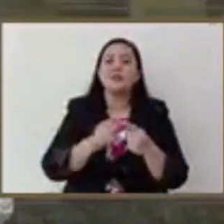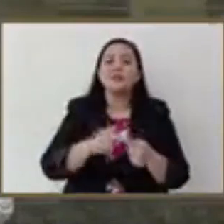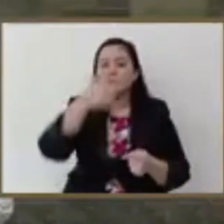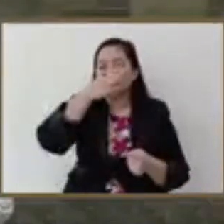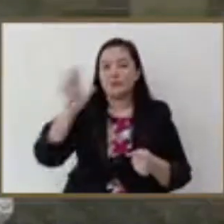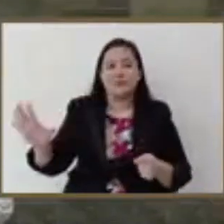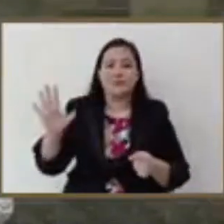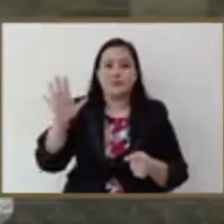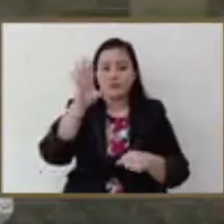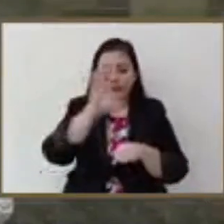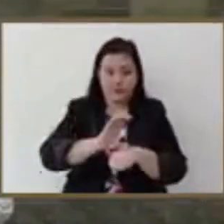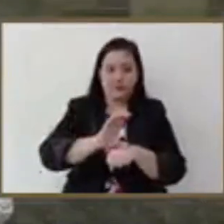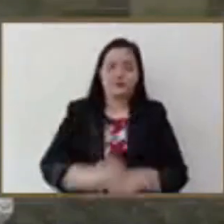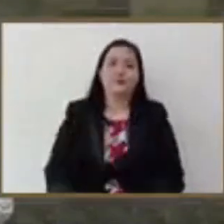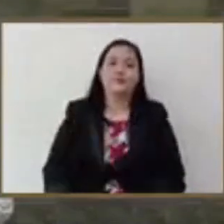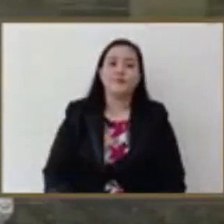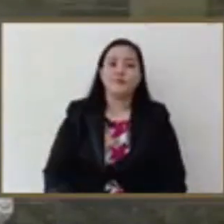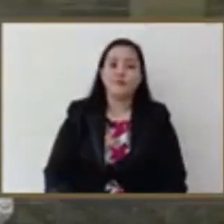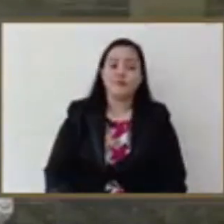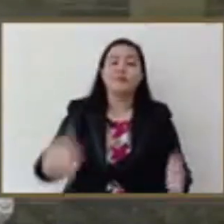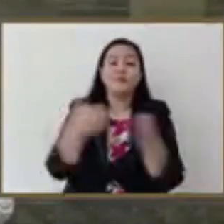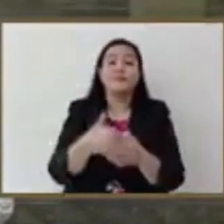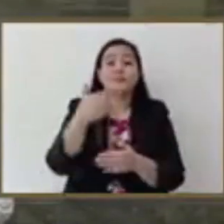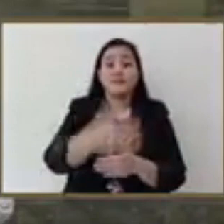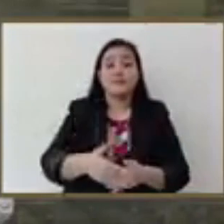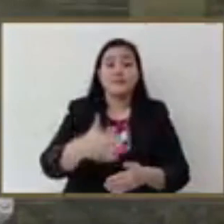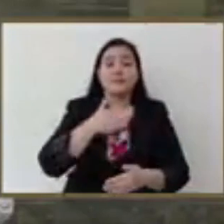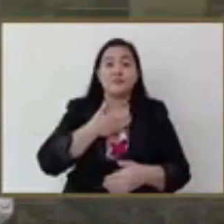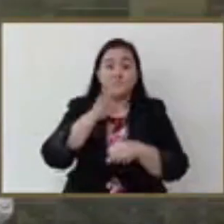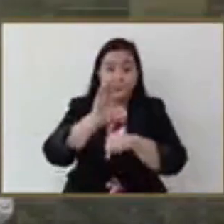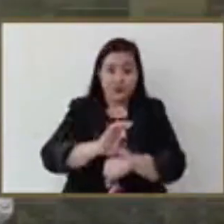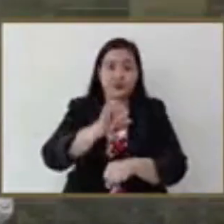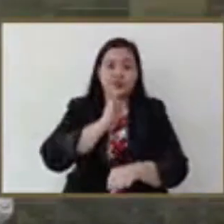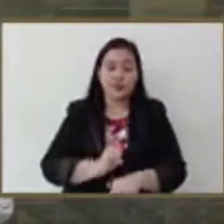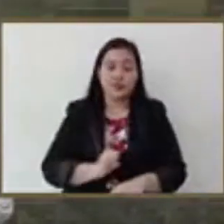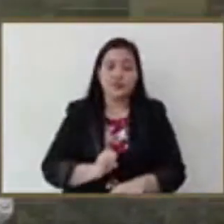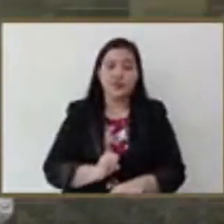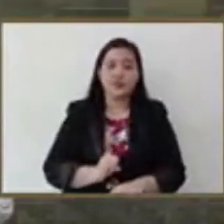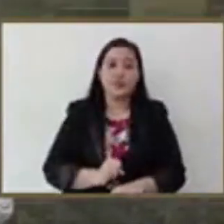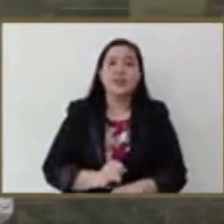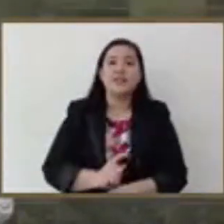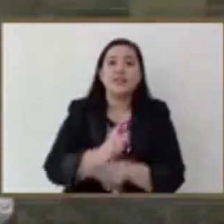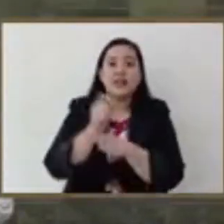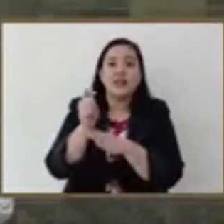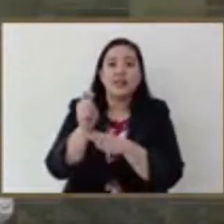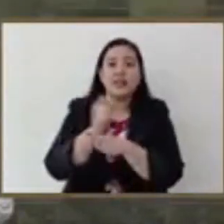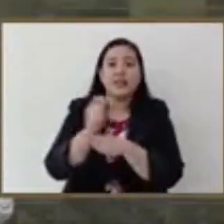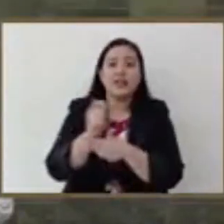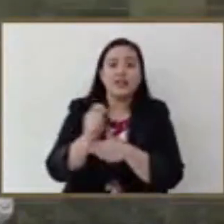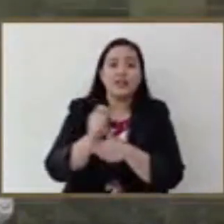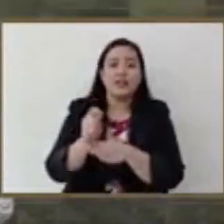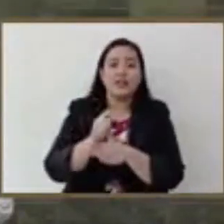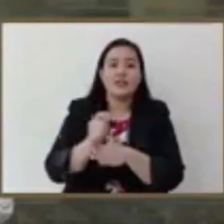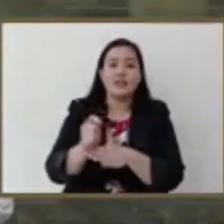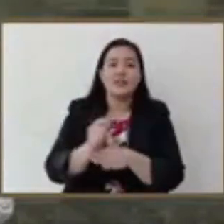church is the training ground of my family. Me and my family.